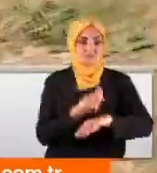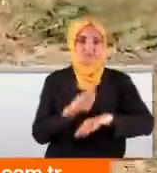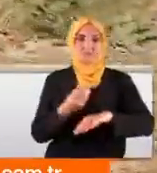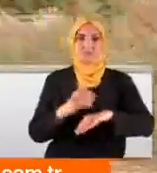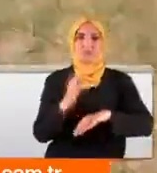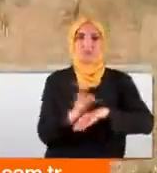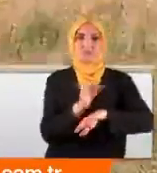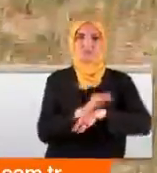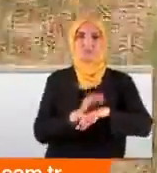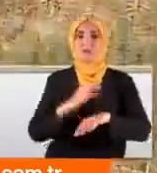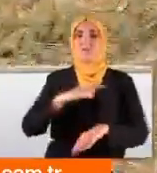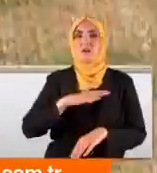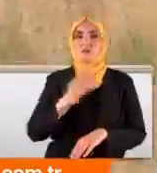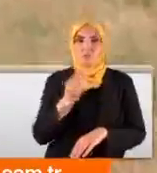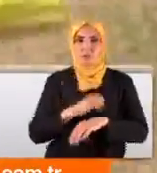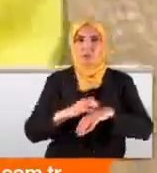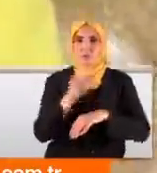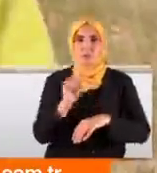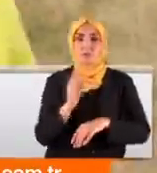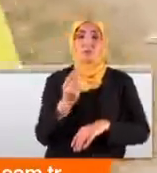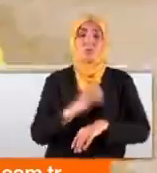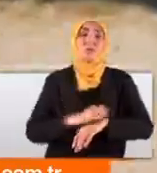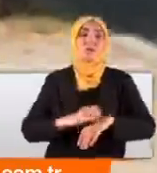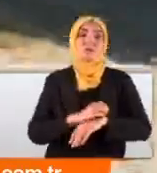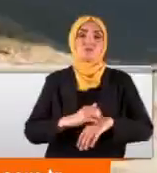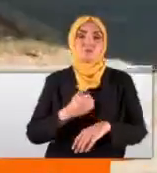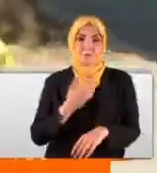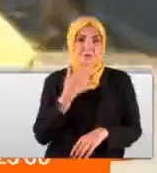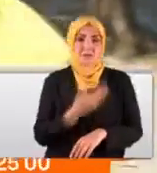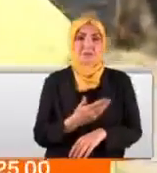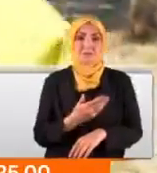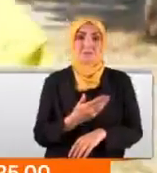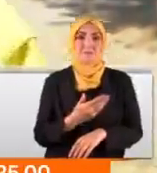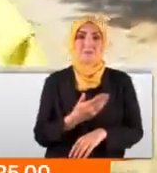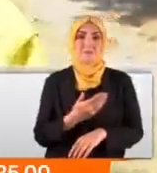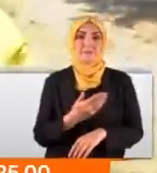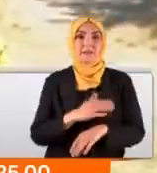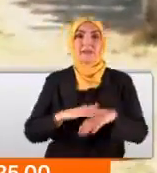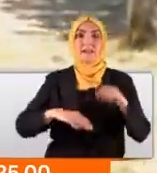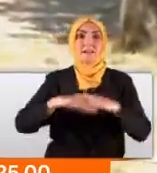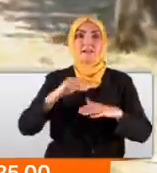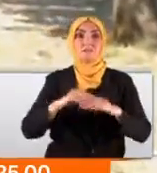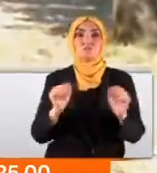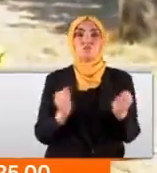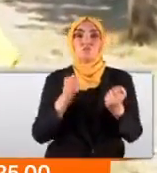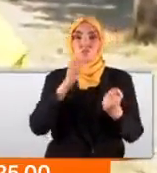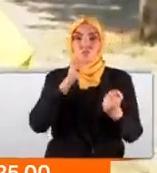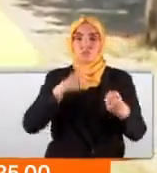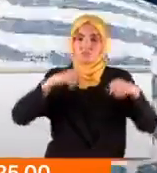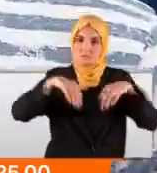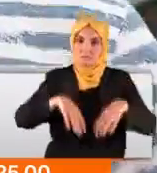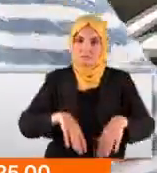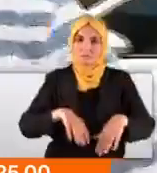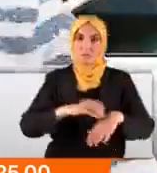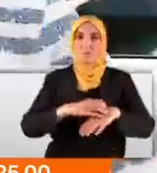benek duruyor. Evet. Çok mu kaşınıyor? Çok kaşınıyorlar. Dediğim gibi ellerimi buzlu suya koyuyorum. Artık gerçekten ellerim